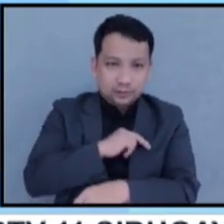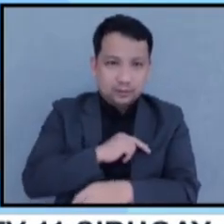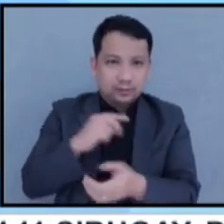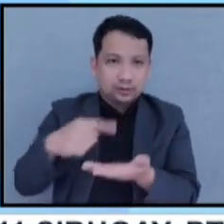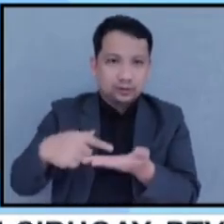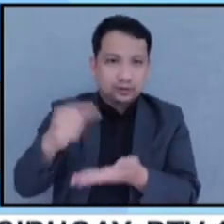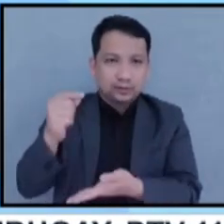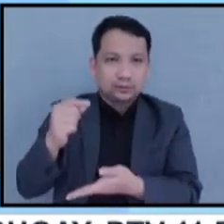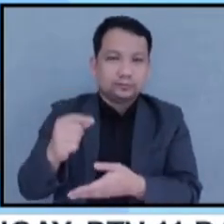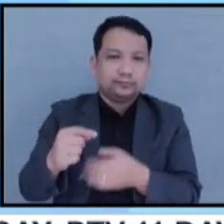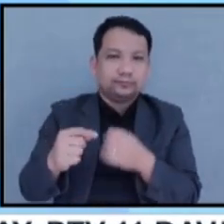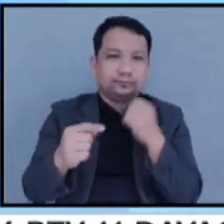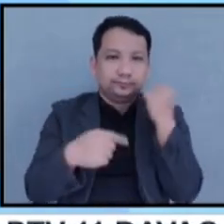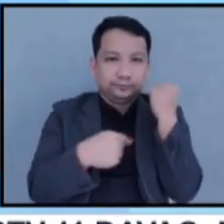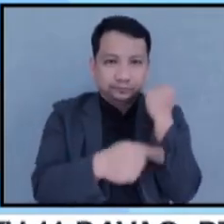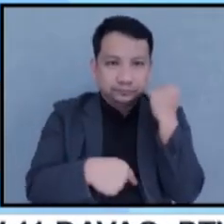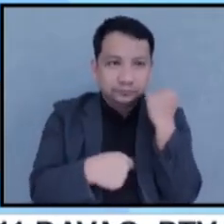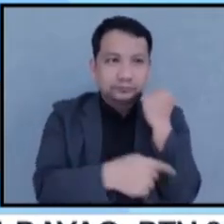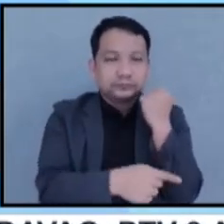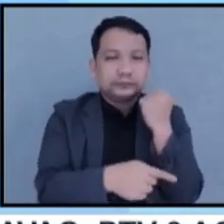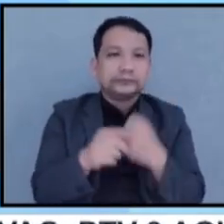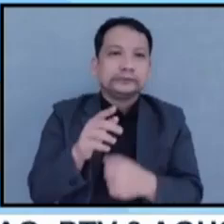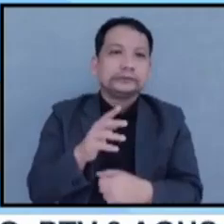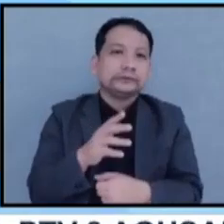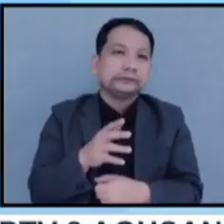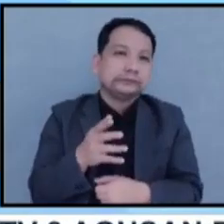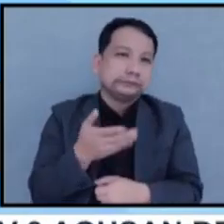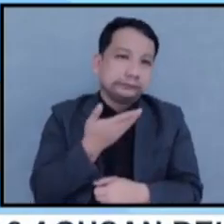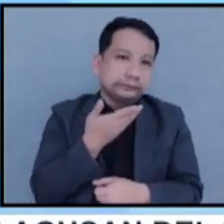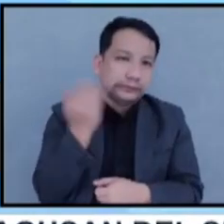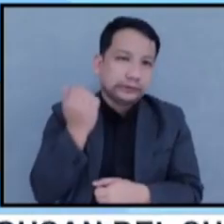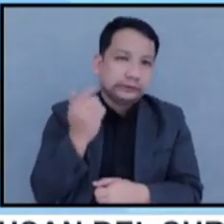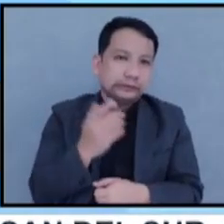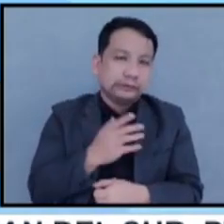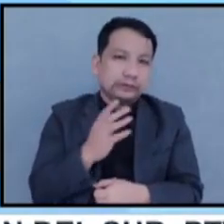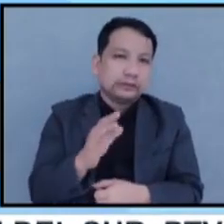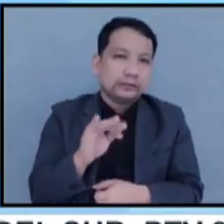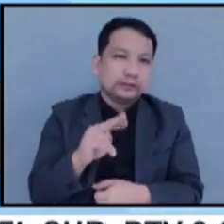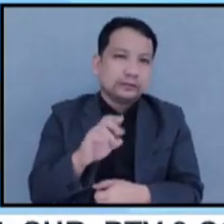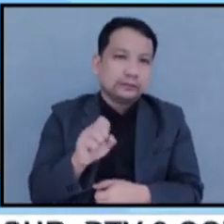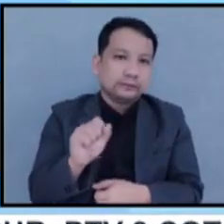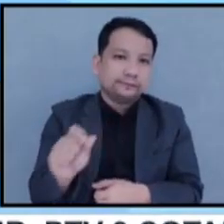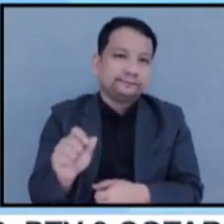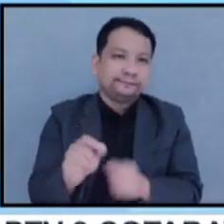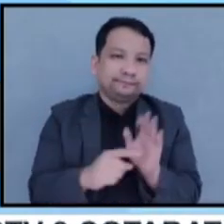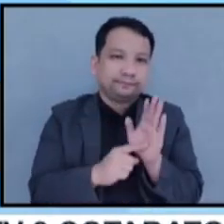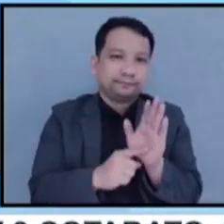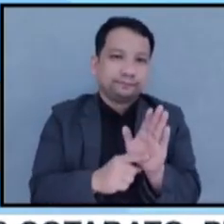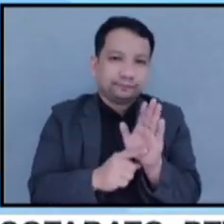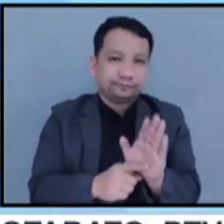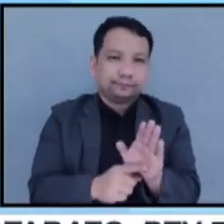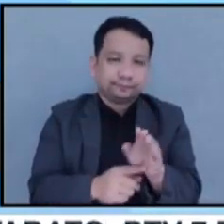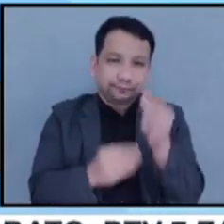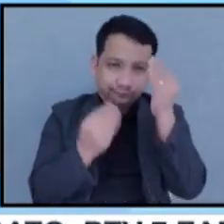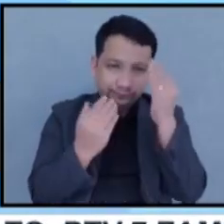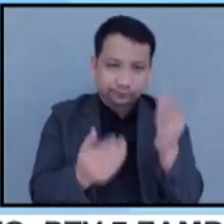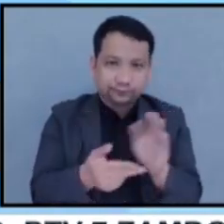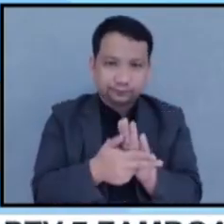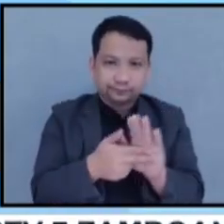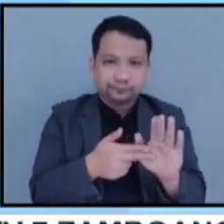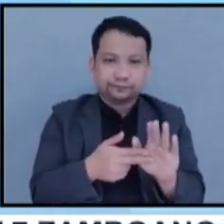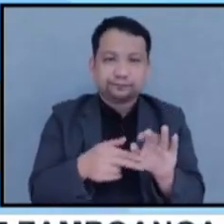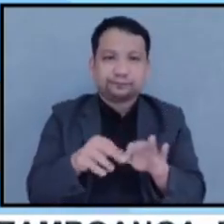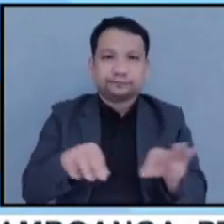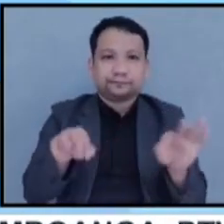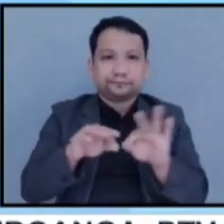Zambales, Zambales Finest. So each provincial branding highlights every product na ginawa po, lalo na po yung